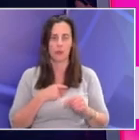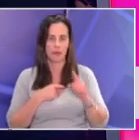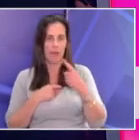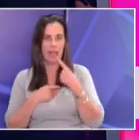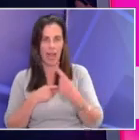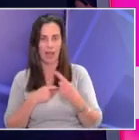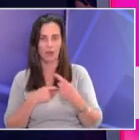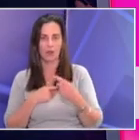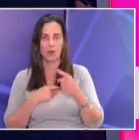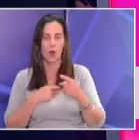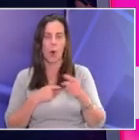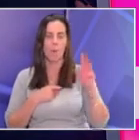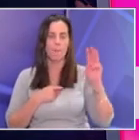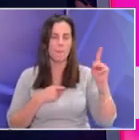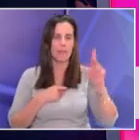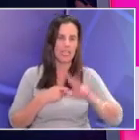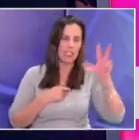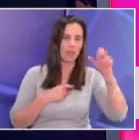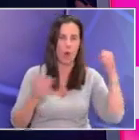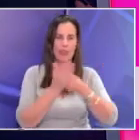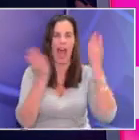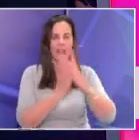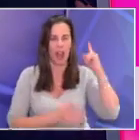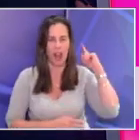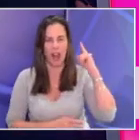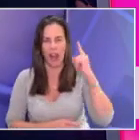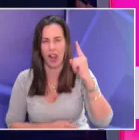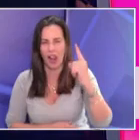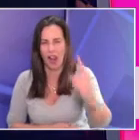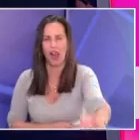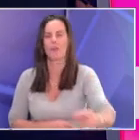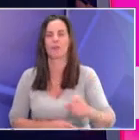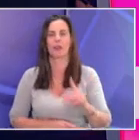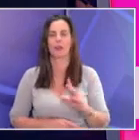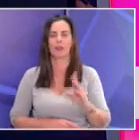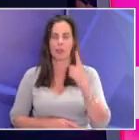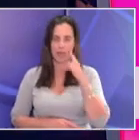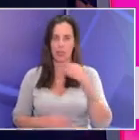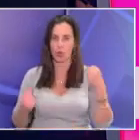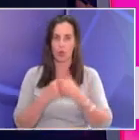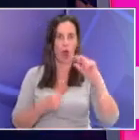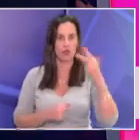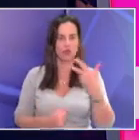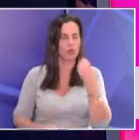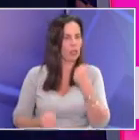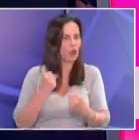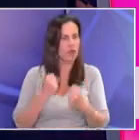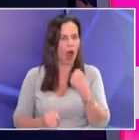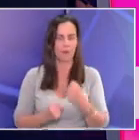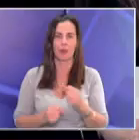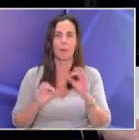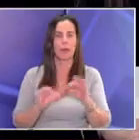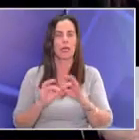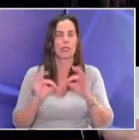נגיד באמת... לצופים, וממטולה עד אילת, כל הדרך. נכון. דרך נכון. הבקעה. נכון, עכשיו תראה, תמונה שלישית קשה,